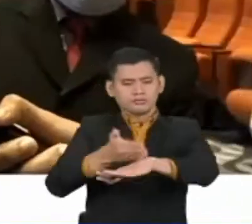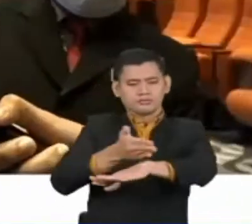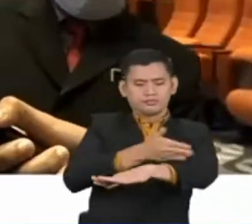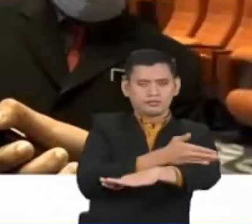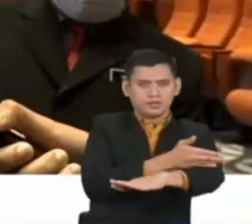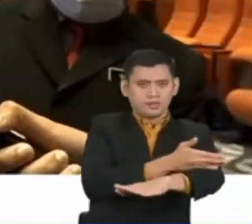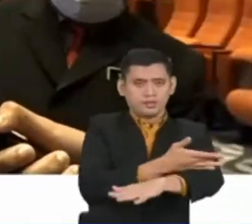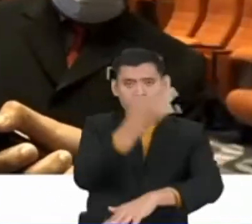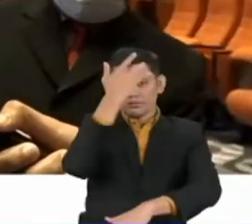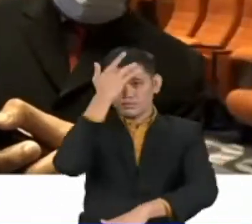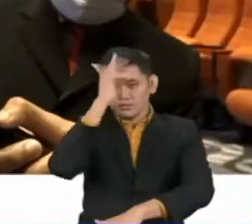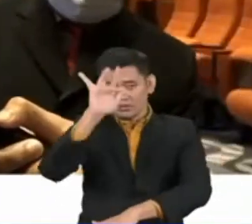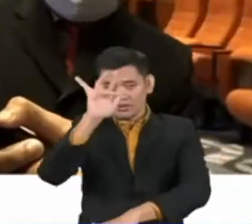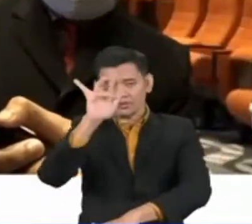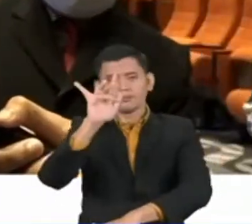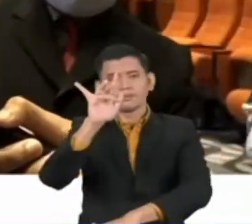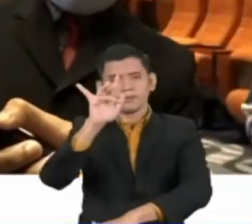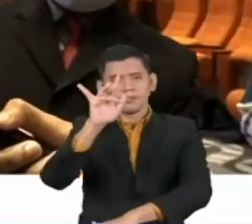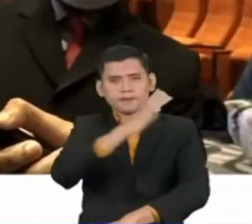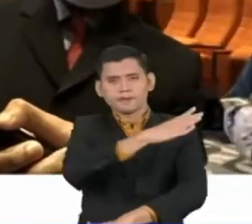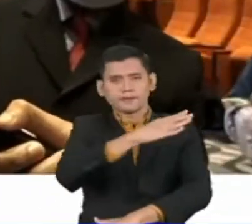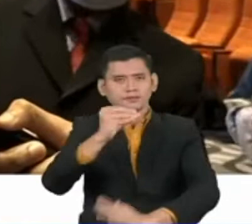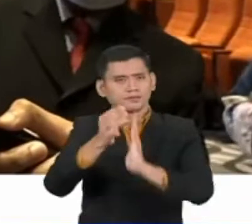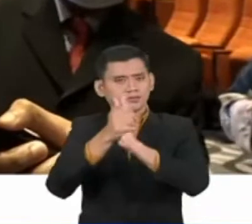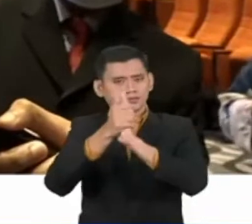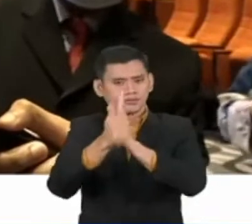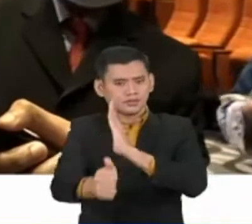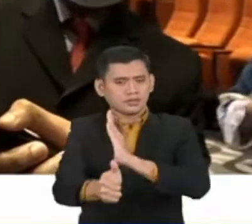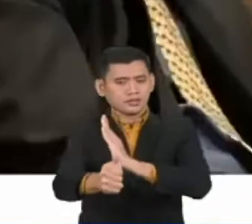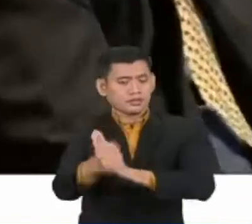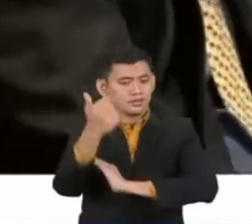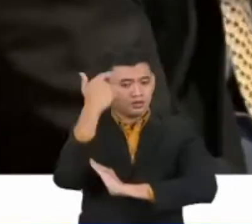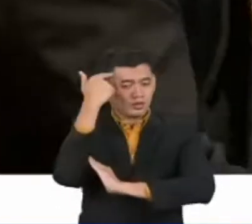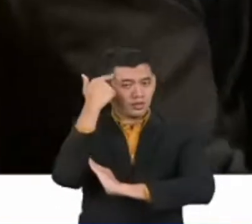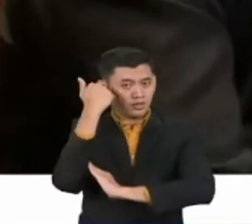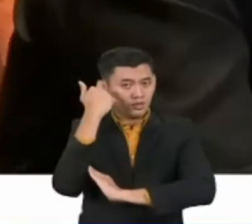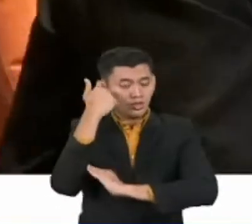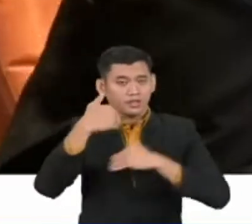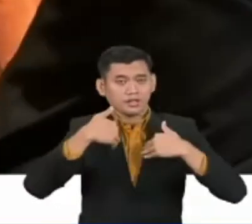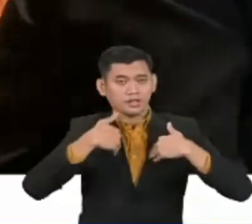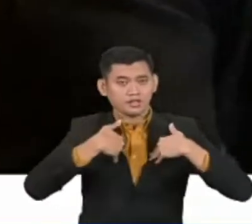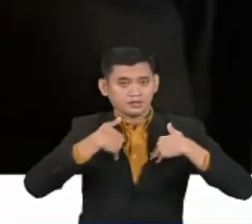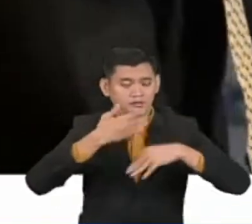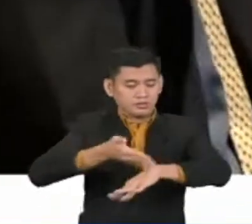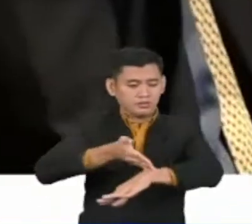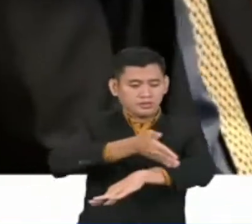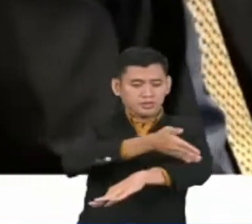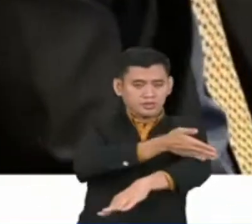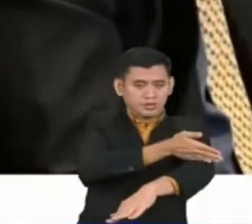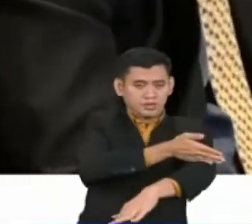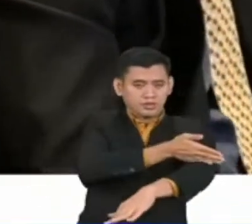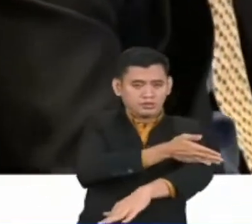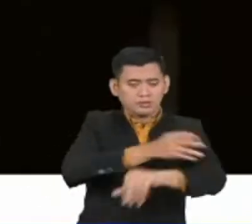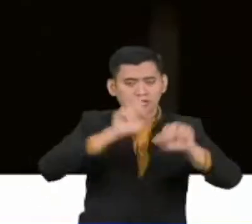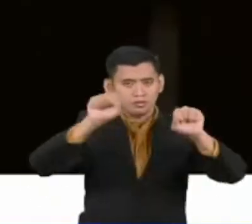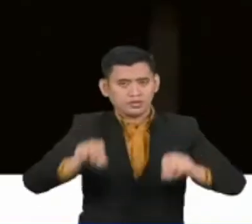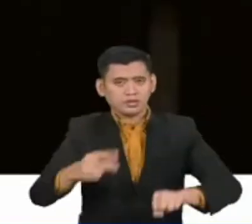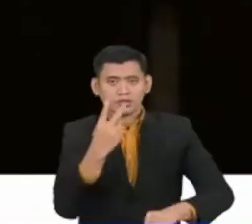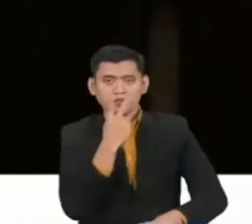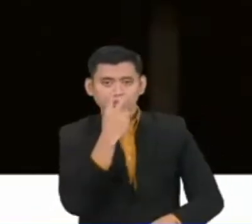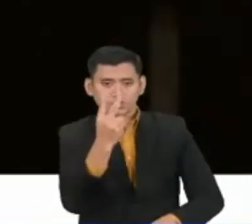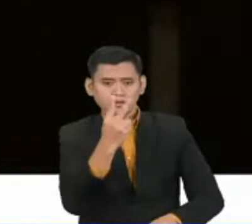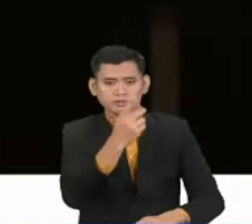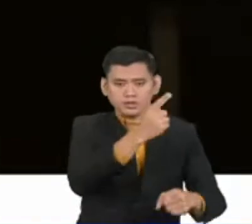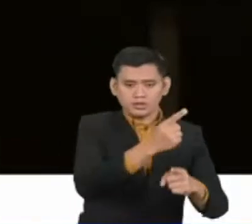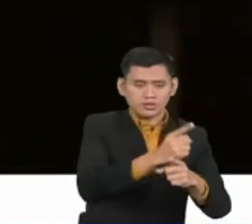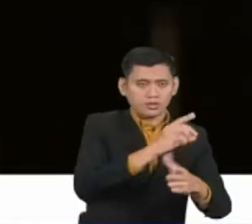yang cerdik, masyarakat yang pandai, yang alert di segi apa medsos sebagainya, yang boleh tengok mana betul, mana